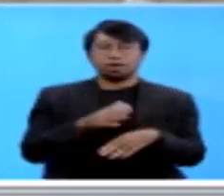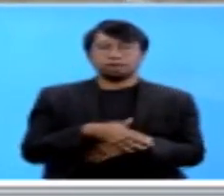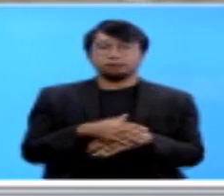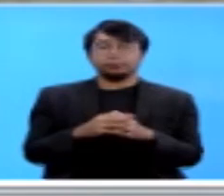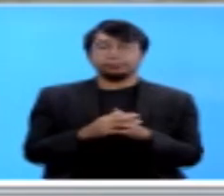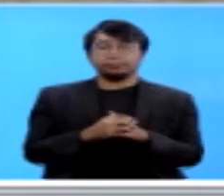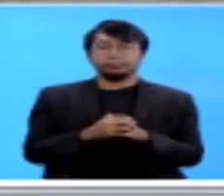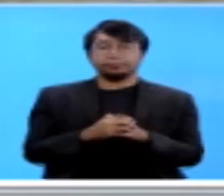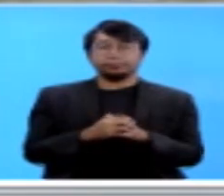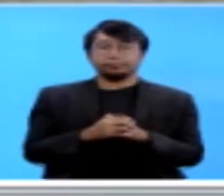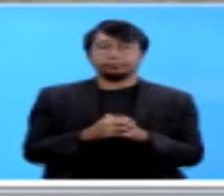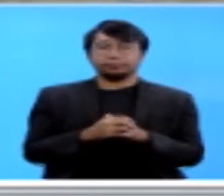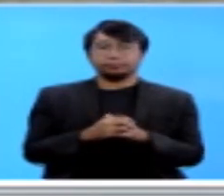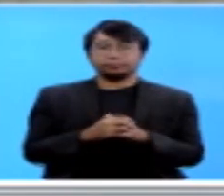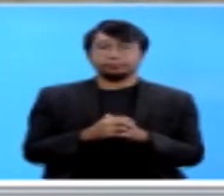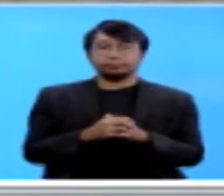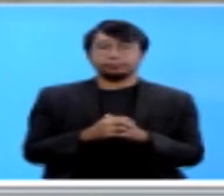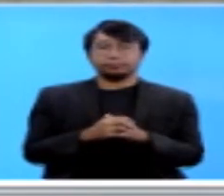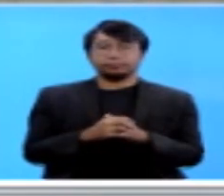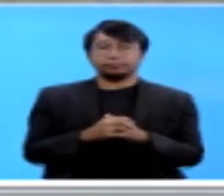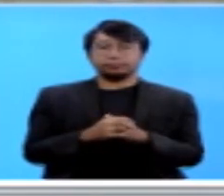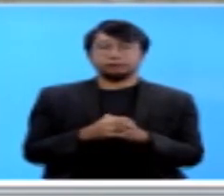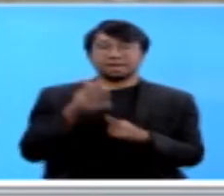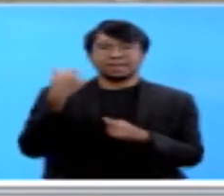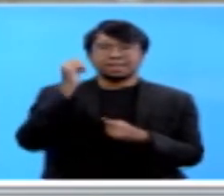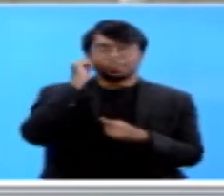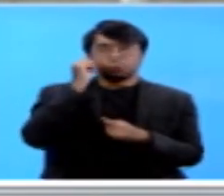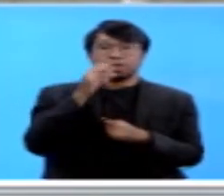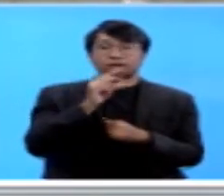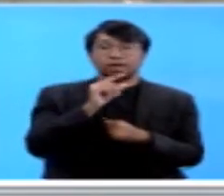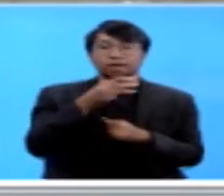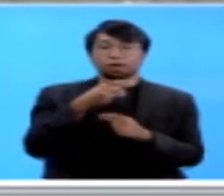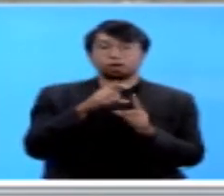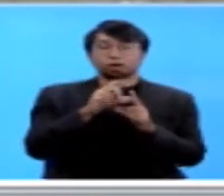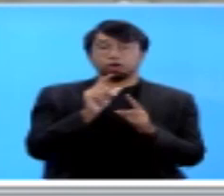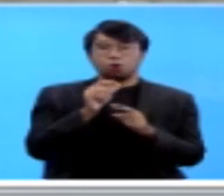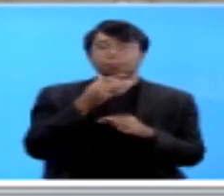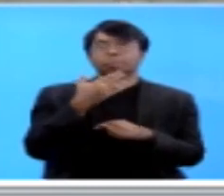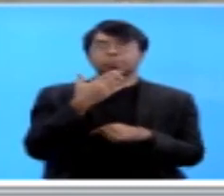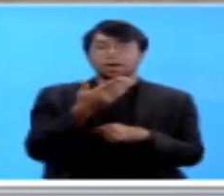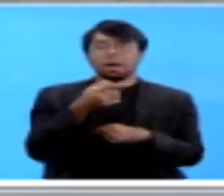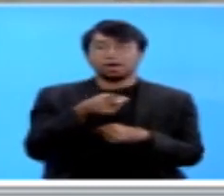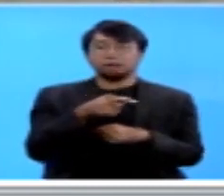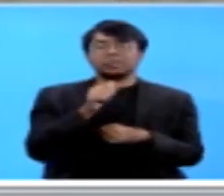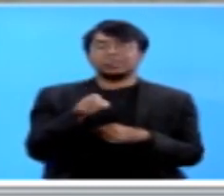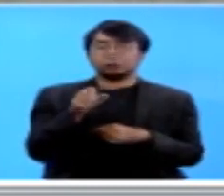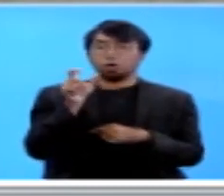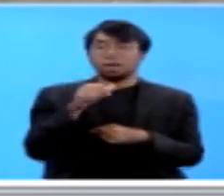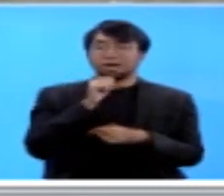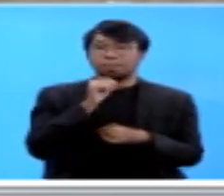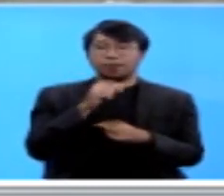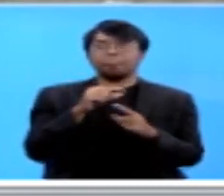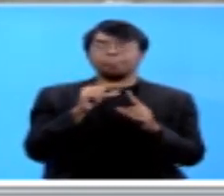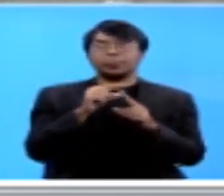mungkin ada pertanyaan juga dari Brutno yang tadi juga sudah disampaikan, ini Brutno dari KPAI begitu. Apakah hal-hal seperti ini